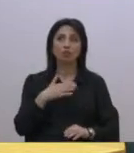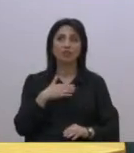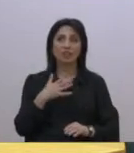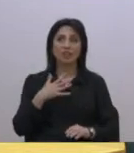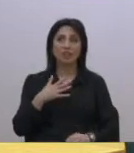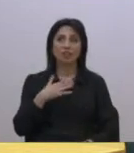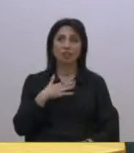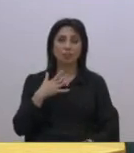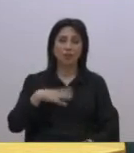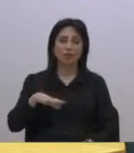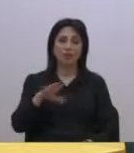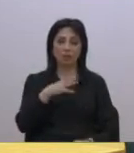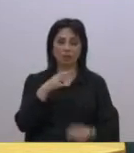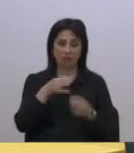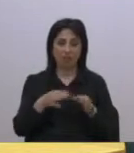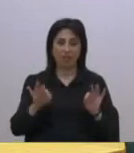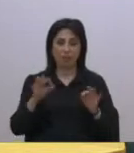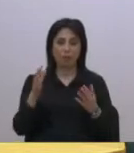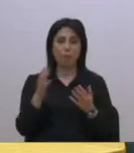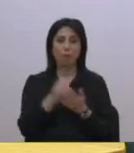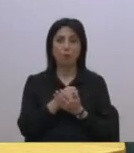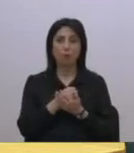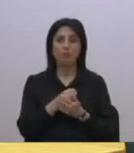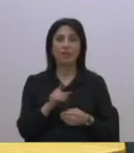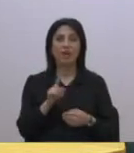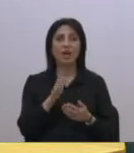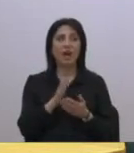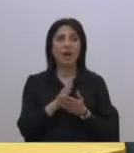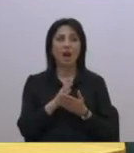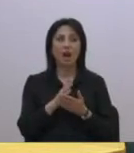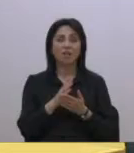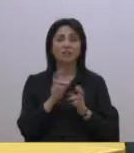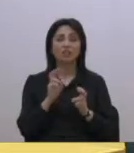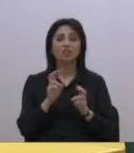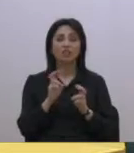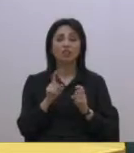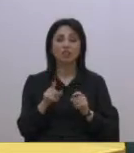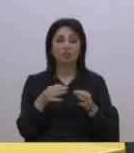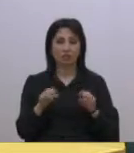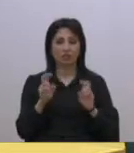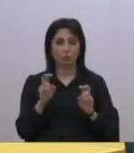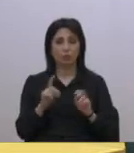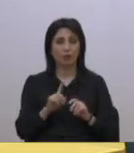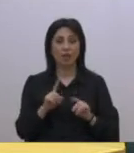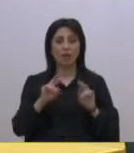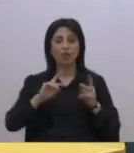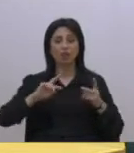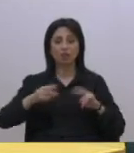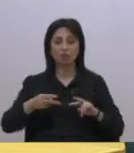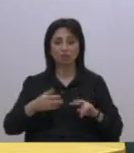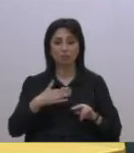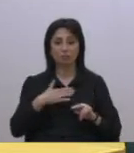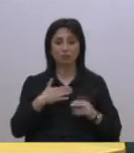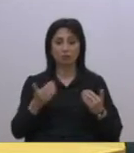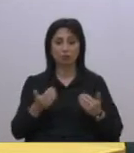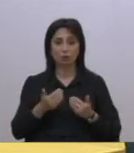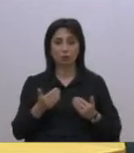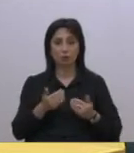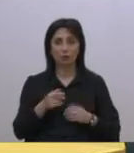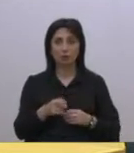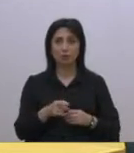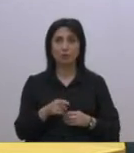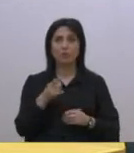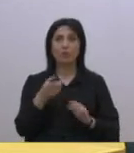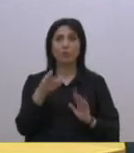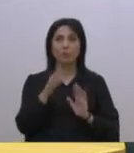ქვეყანა ჩვენმა ქვეყანამ თავისუფლება მოიპოვა რა ნიშნავდა ეს თავისუფლება რა შეიცვალა ჩვენს ცხოვრებაში და